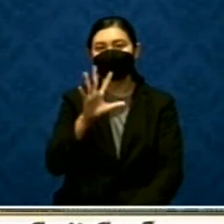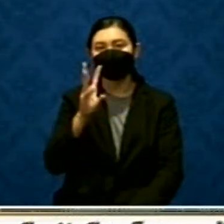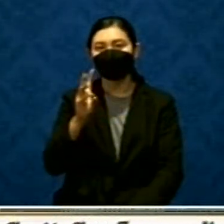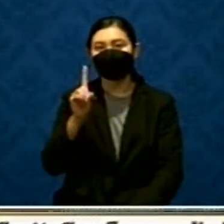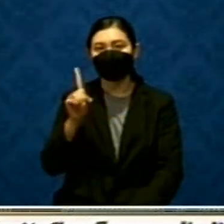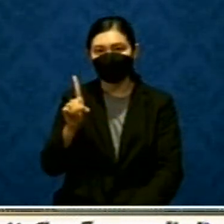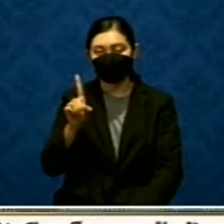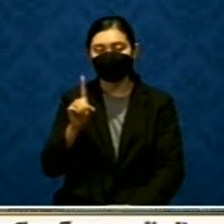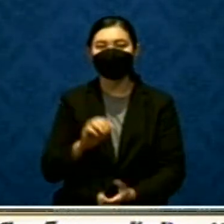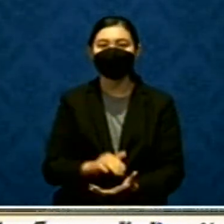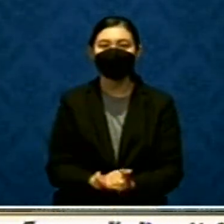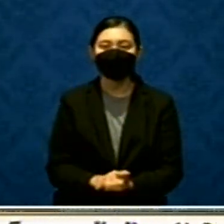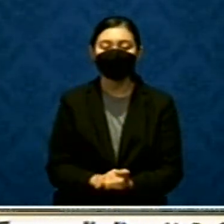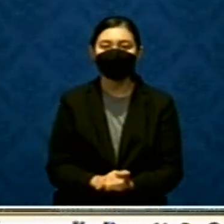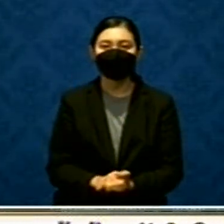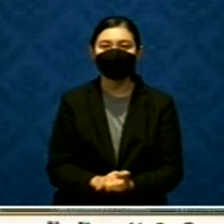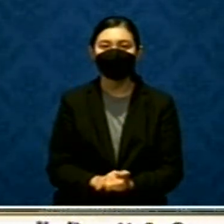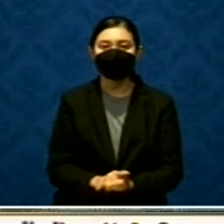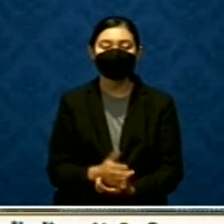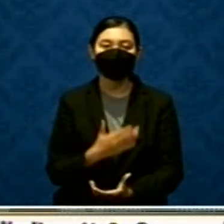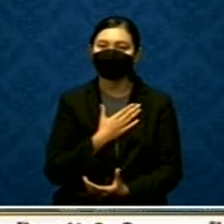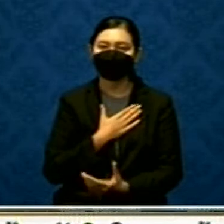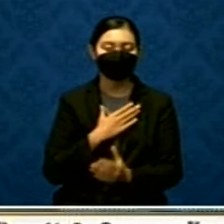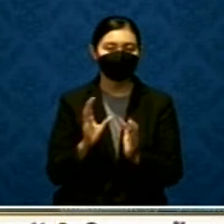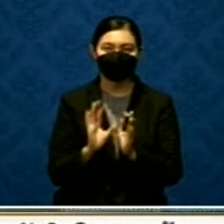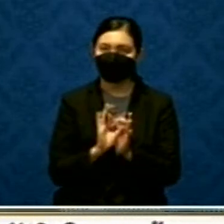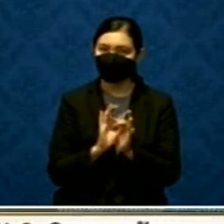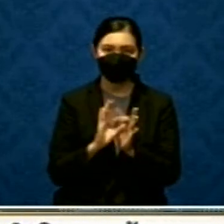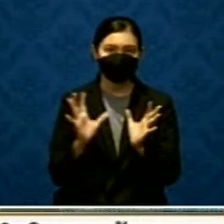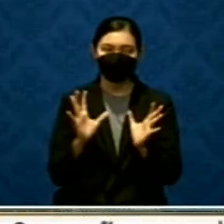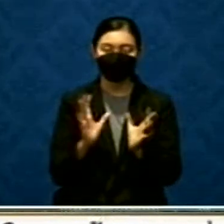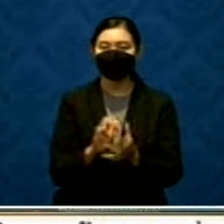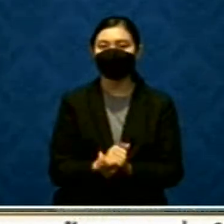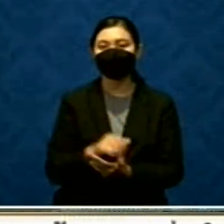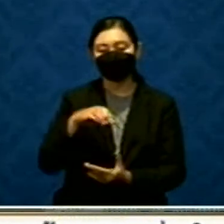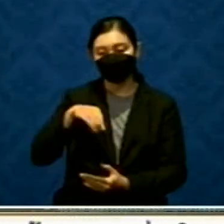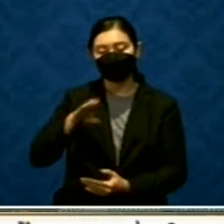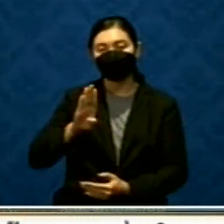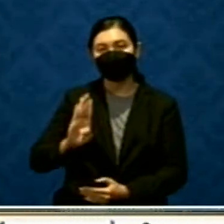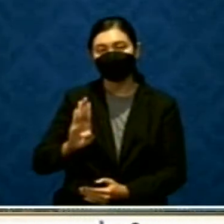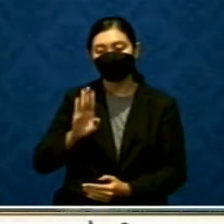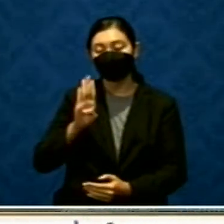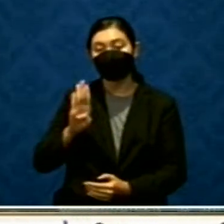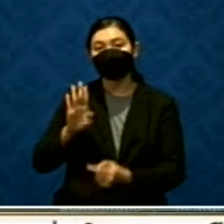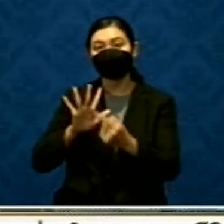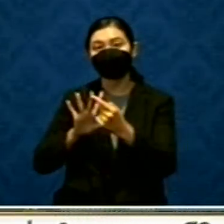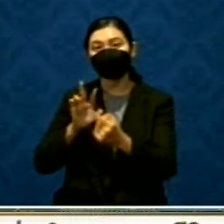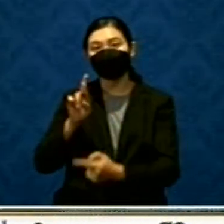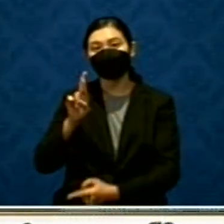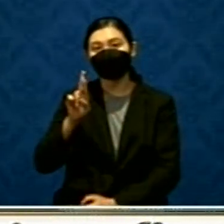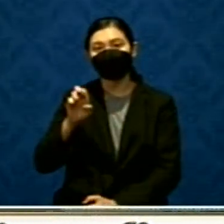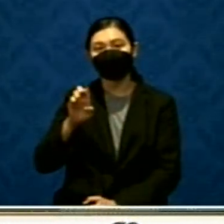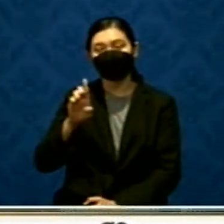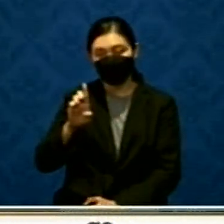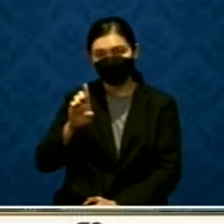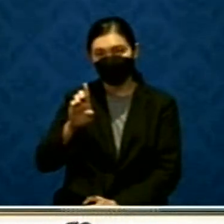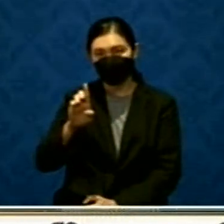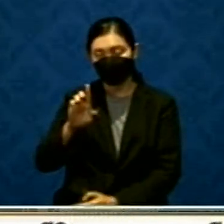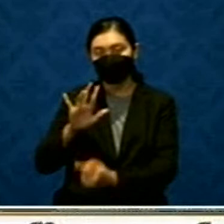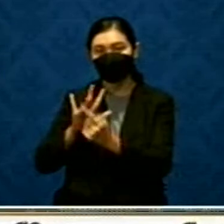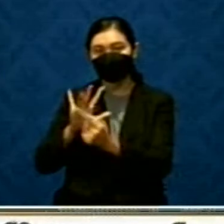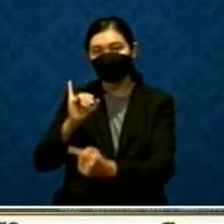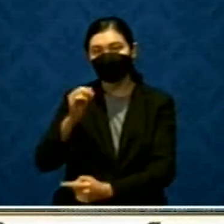าเนี่ยผมเนี่ยก็ไม่มีส่วนเกี่ยวข้องกับการประกอบธุรกิจของห้างหุ้นส่วนจำกัดบุรีเจริญอย่างไรทั้งสิ้นนะ